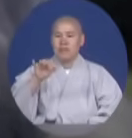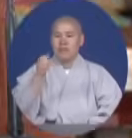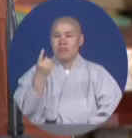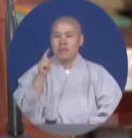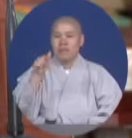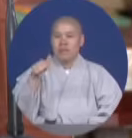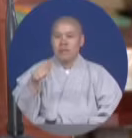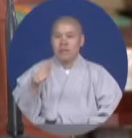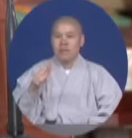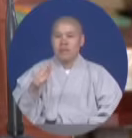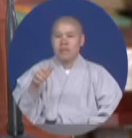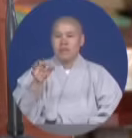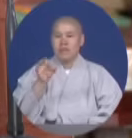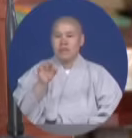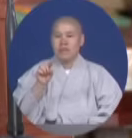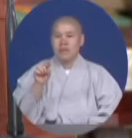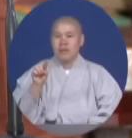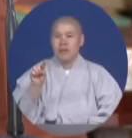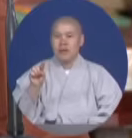치호가